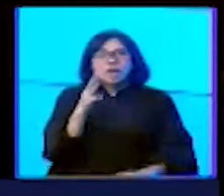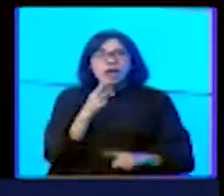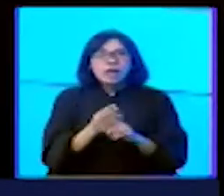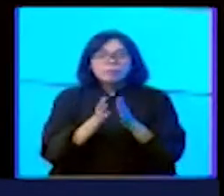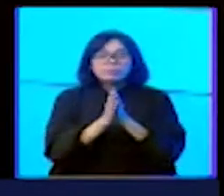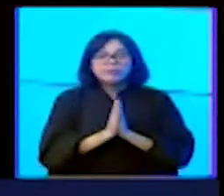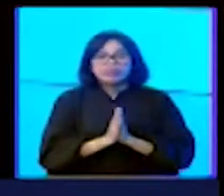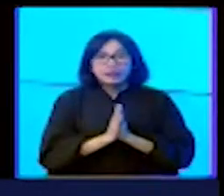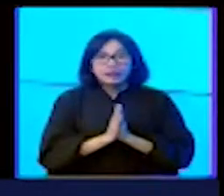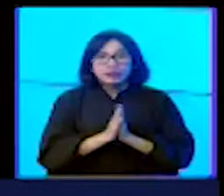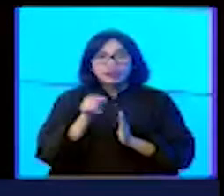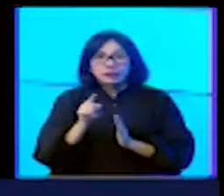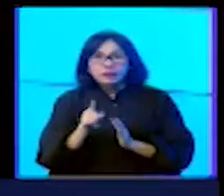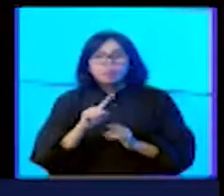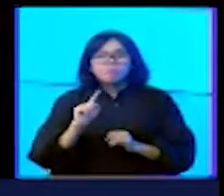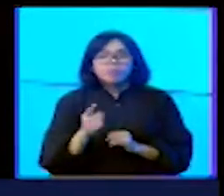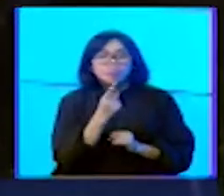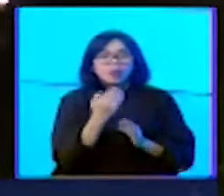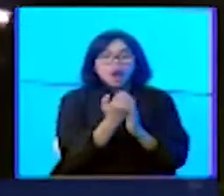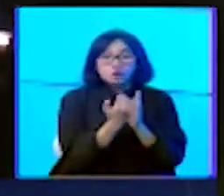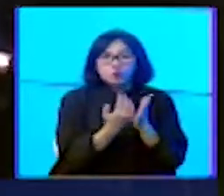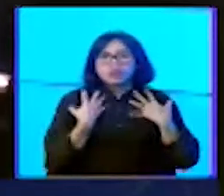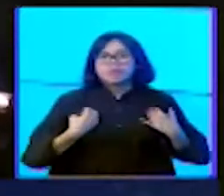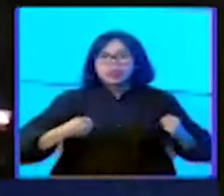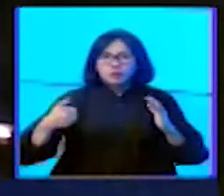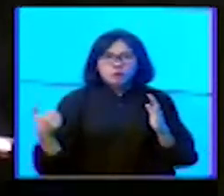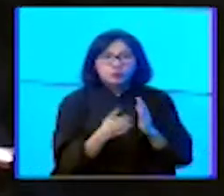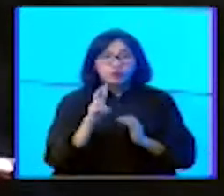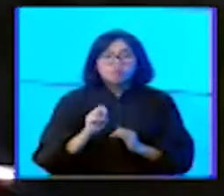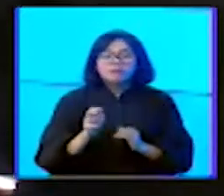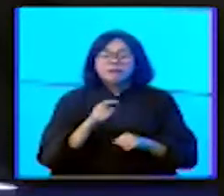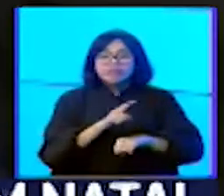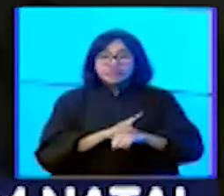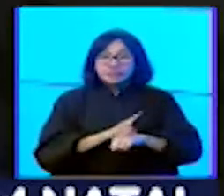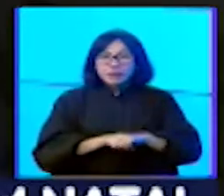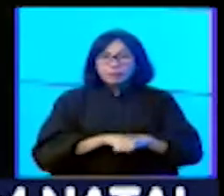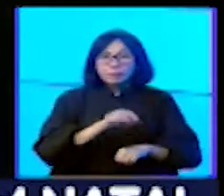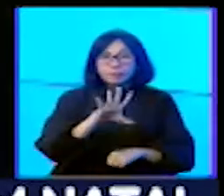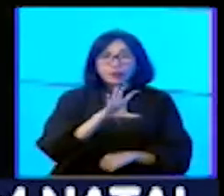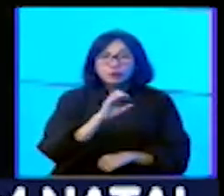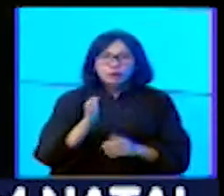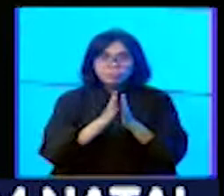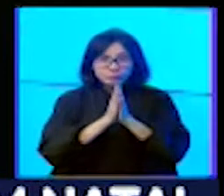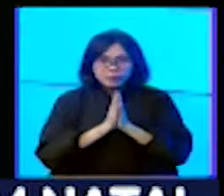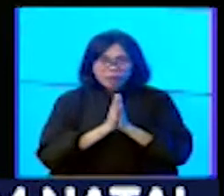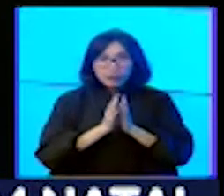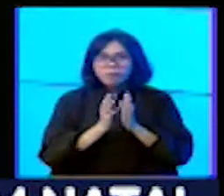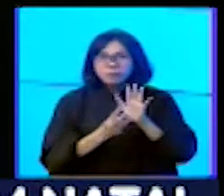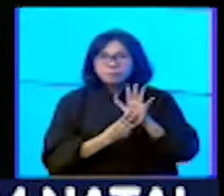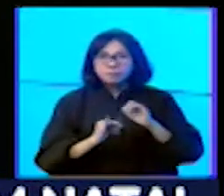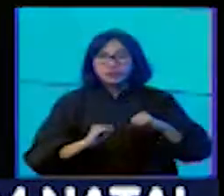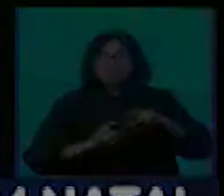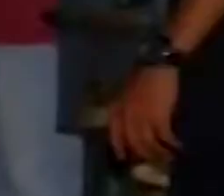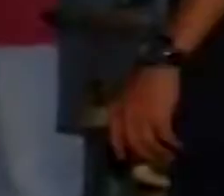secara tatap muka dengan mengedepankan protokol kesehatan bisa pertama diawali pukul 5 sore dengan tatap muka